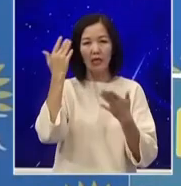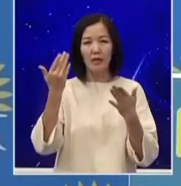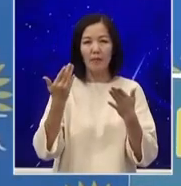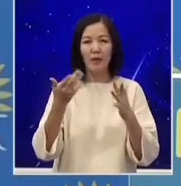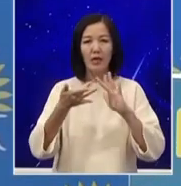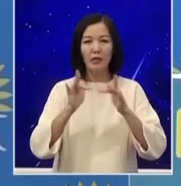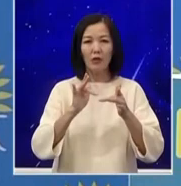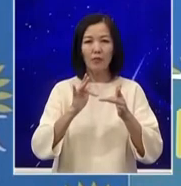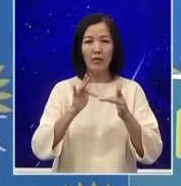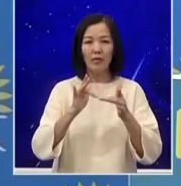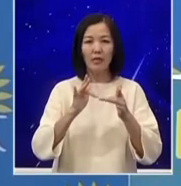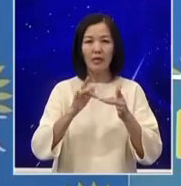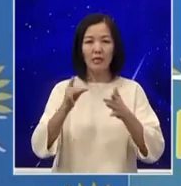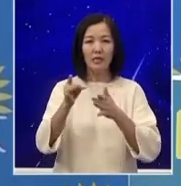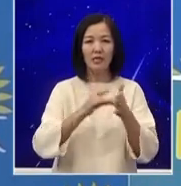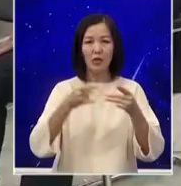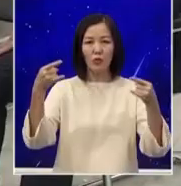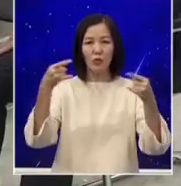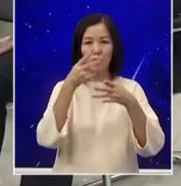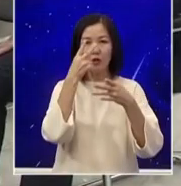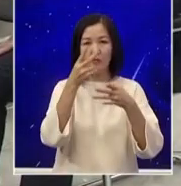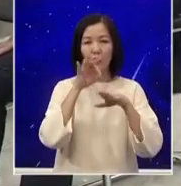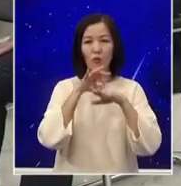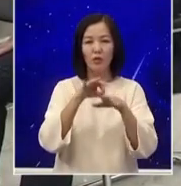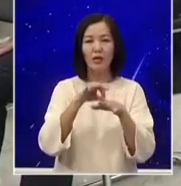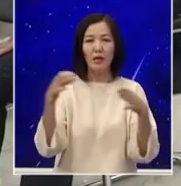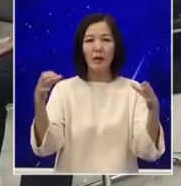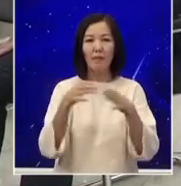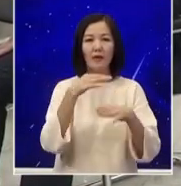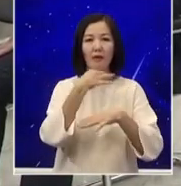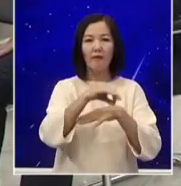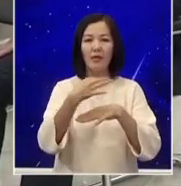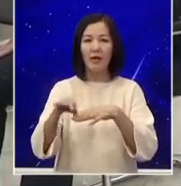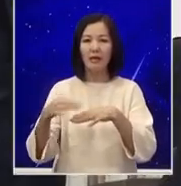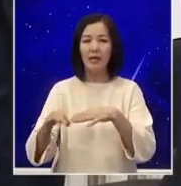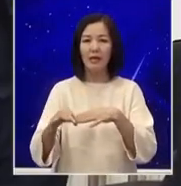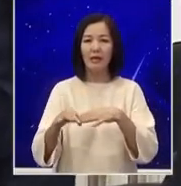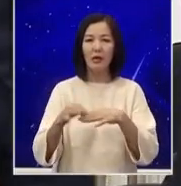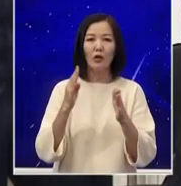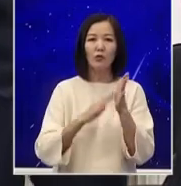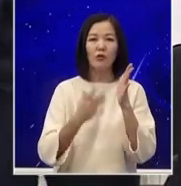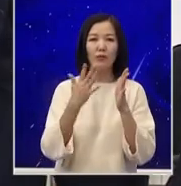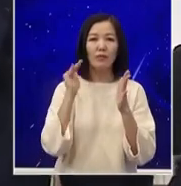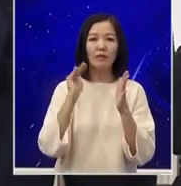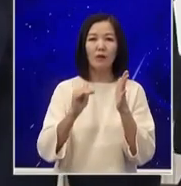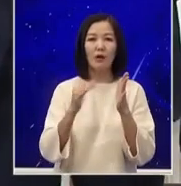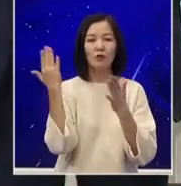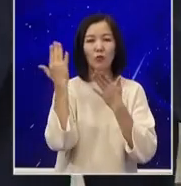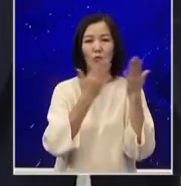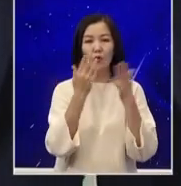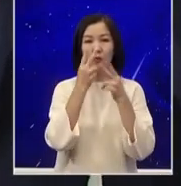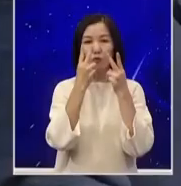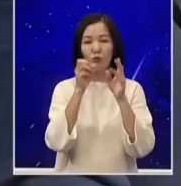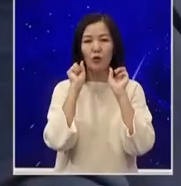әлеуметтік желілерінде тікелей көрсетілімде өтеді. Яғни партия филиалдарының парақшаларында 95 мыңға жуық оқырман көре